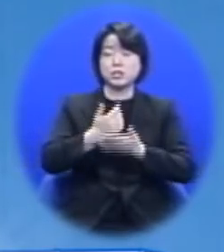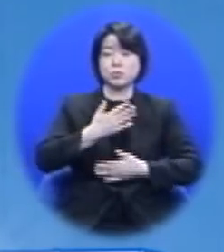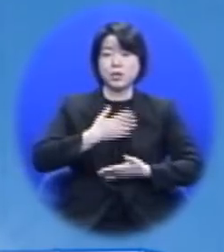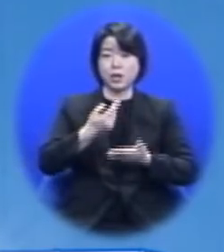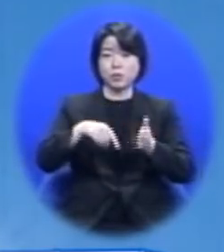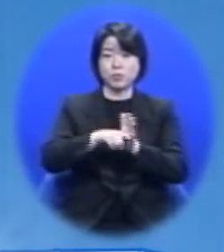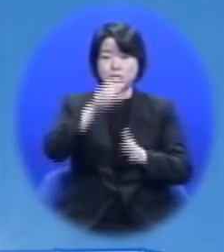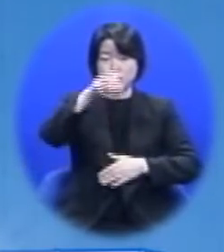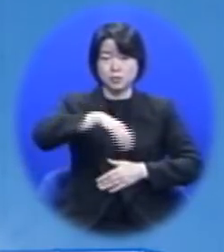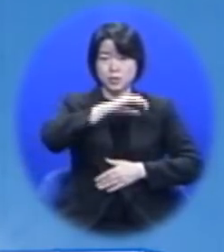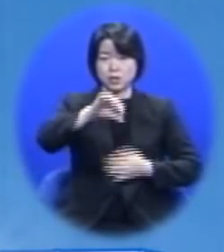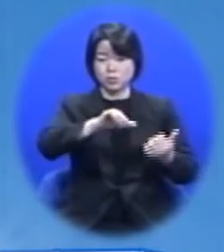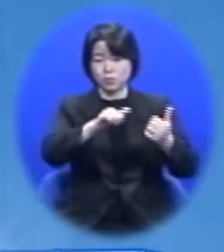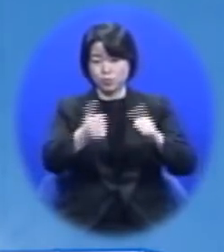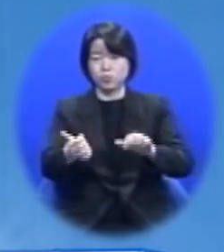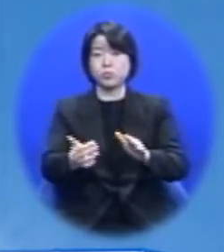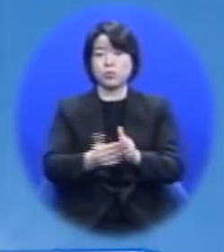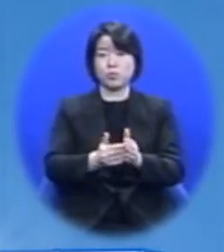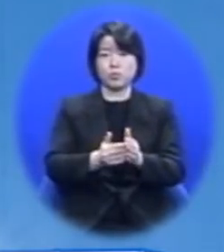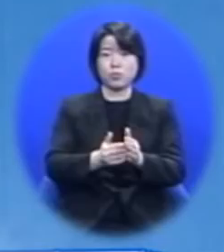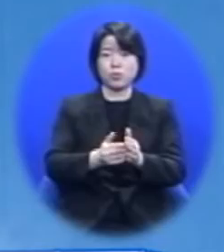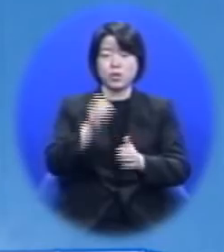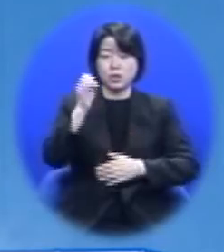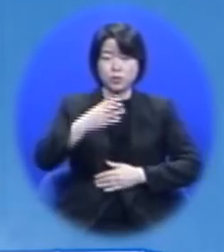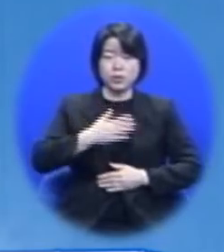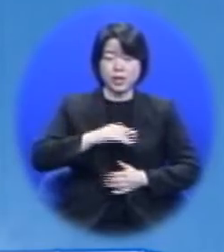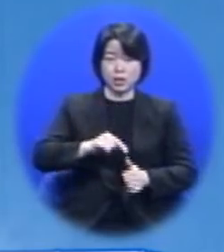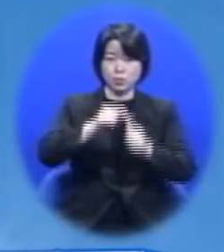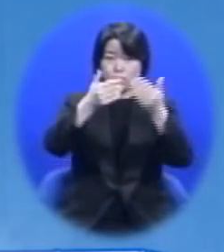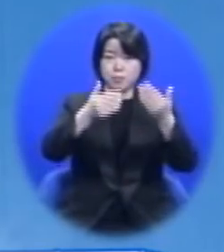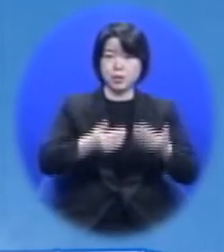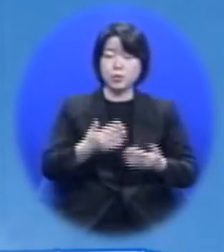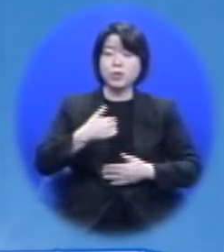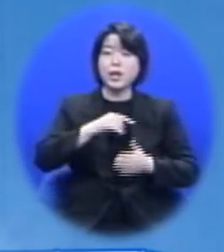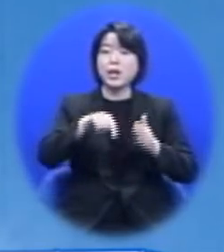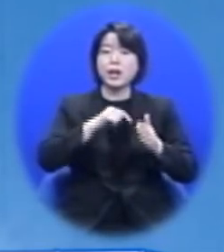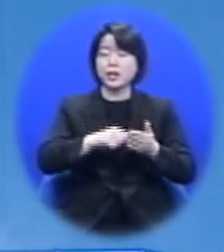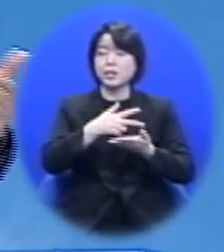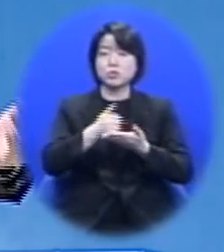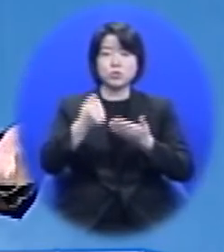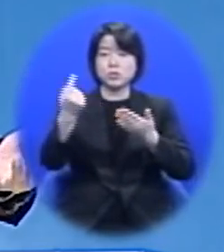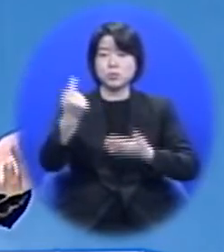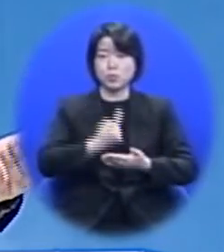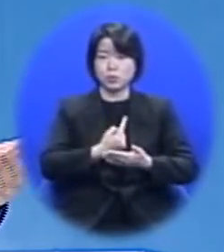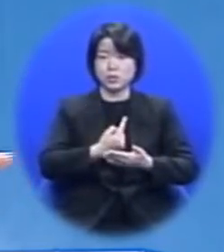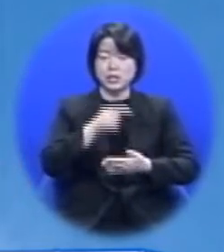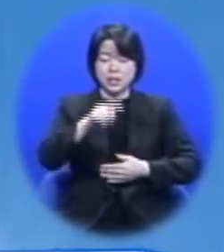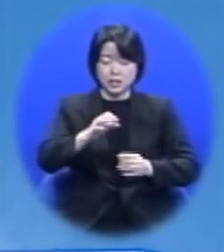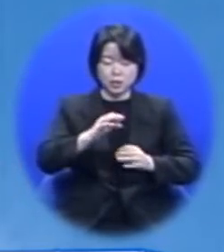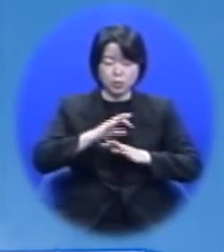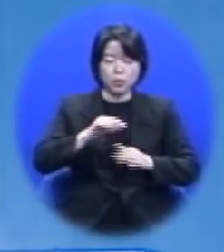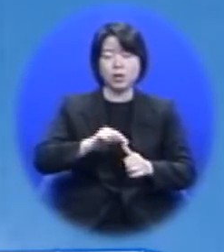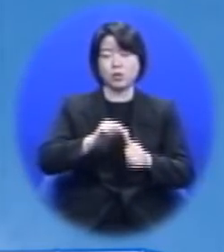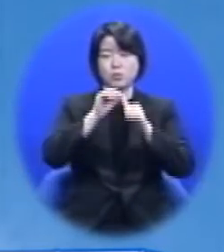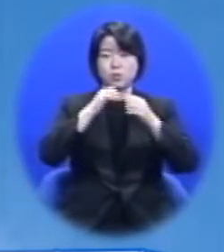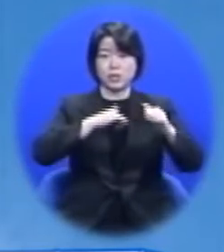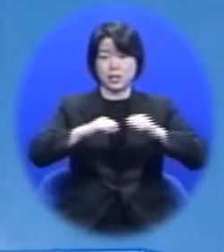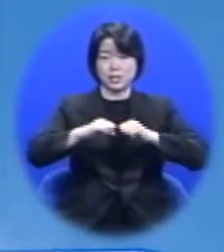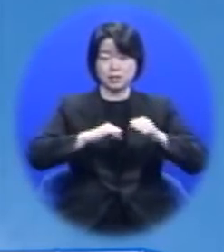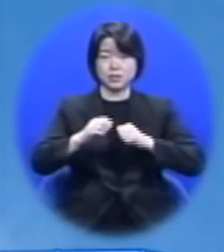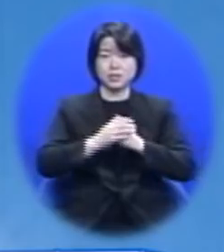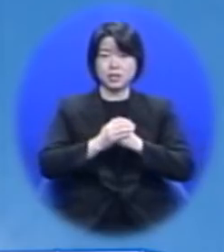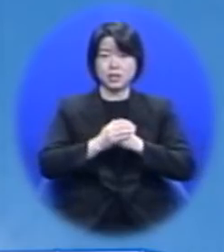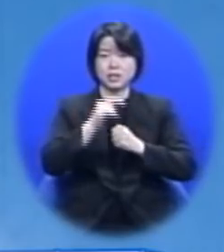십자가 죽으시고 그리고 내가 구원받고 내 안에 주님이 오신 이 놀라운 구원의 역사, 이것이 우리